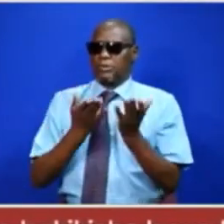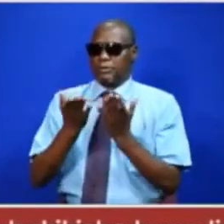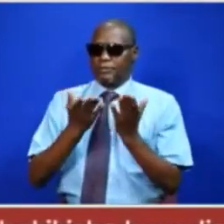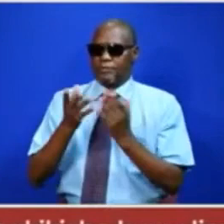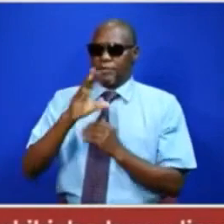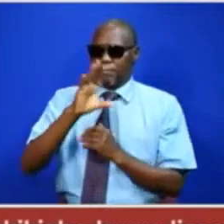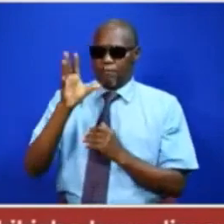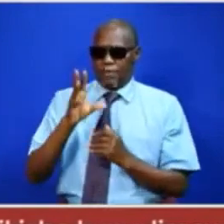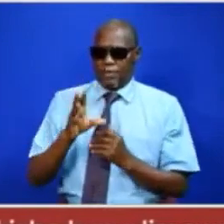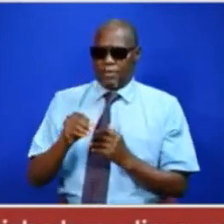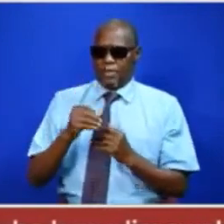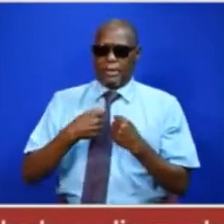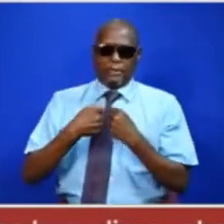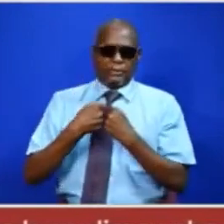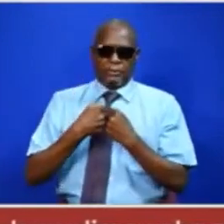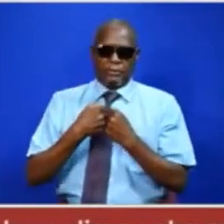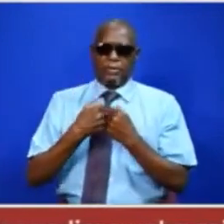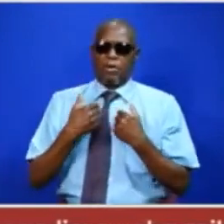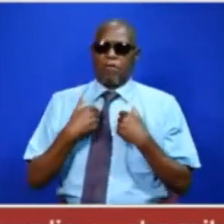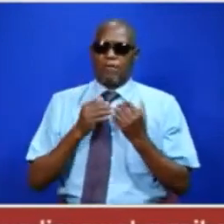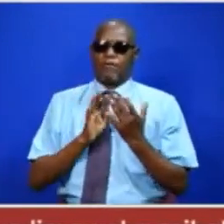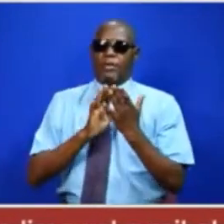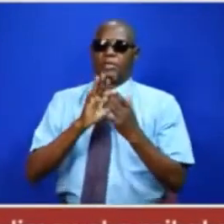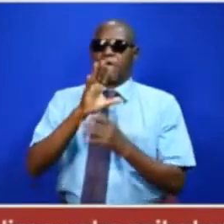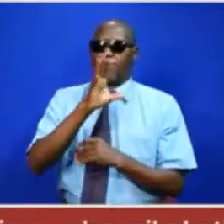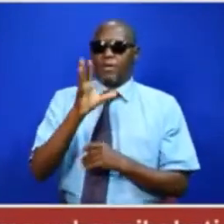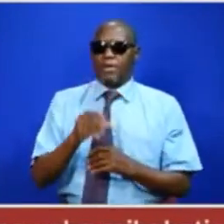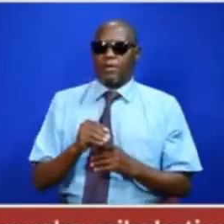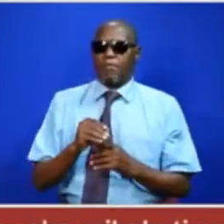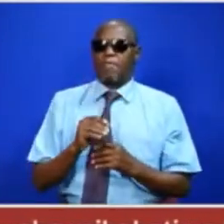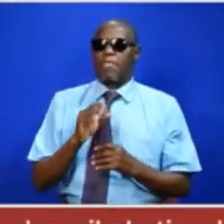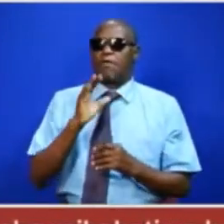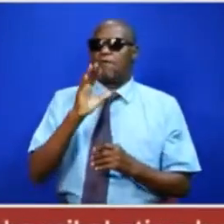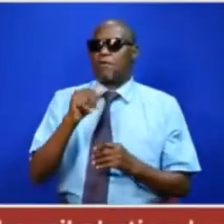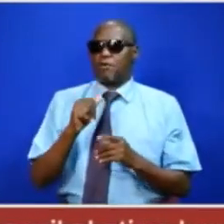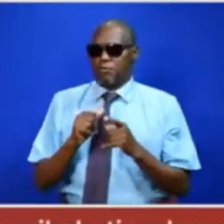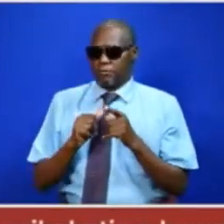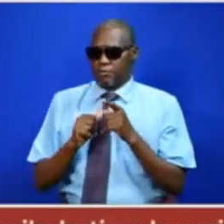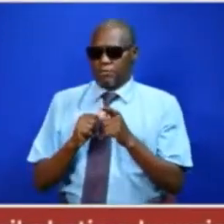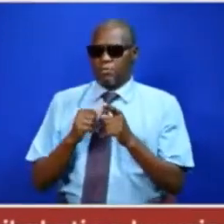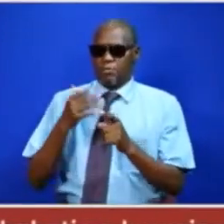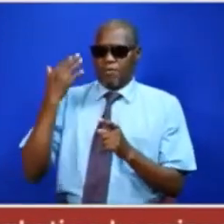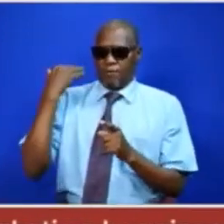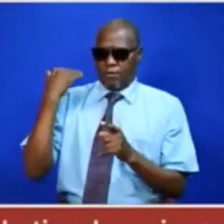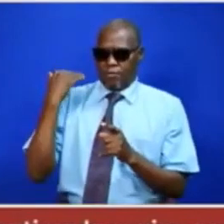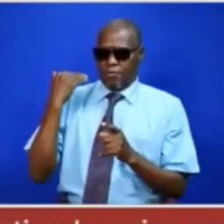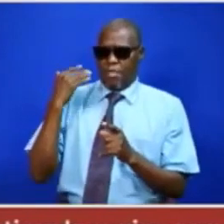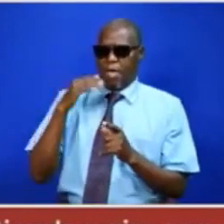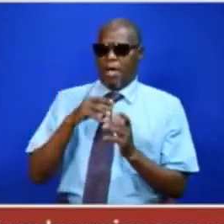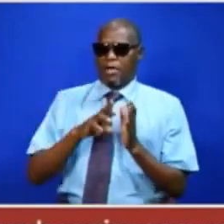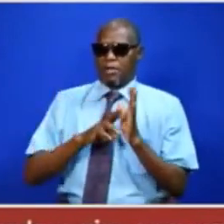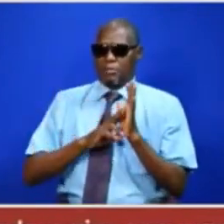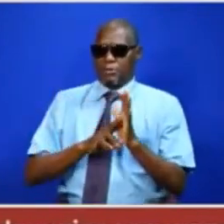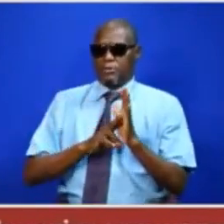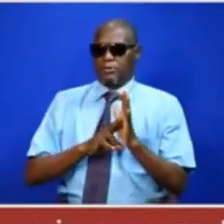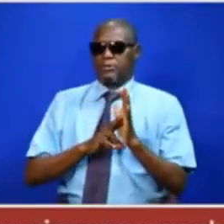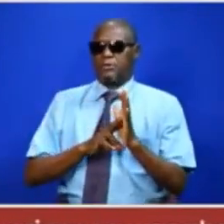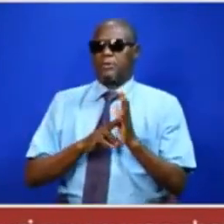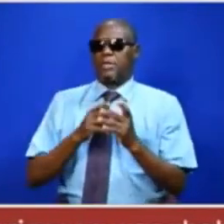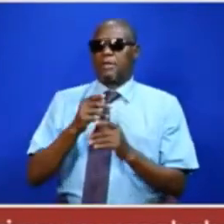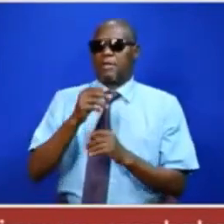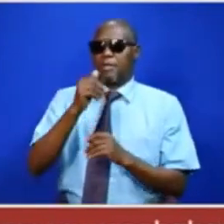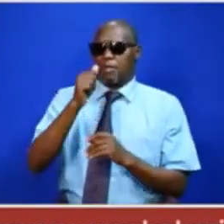ya changamoto zinazoikumba Afrika sasa hivi. Kutokana na tajriba yake ya awali kama mwakilishi mkuu wa miundombinu wa